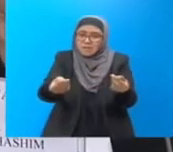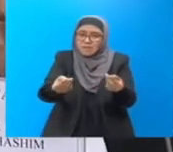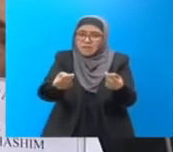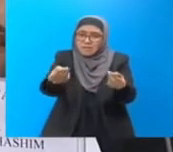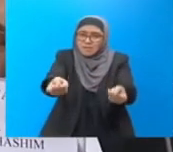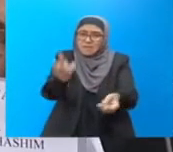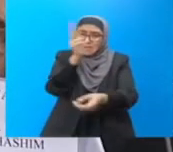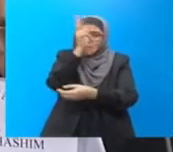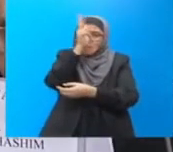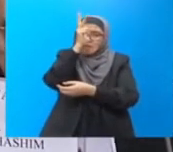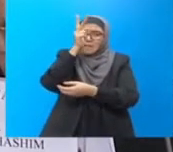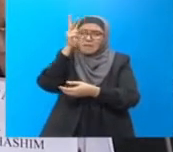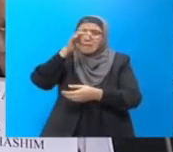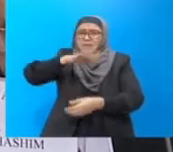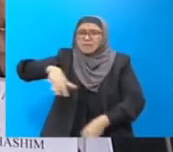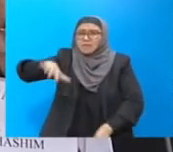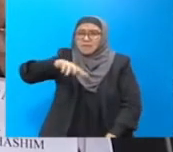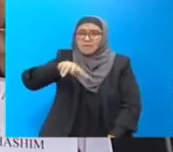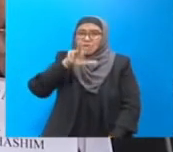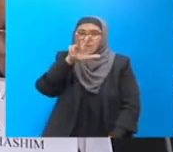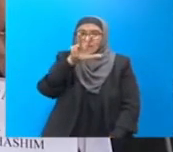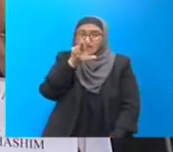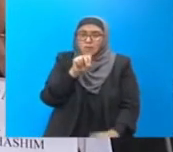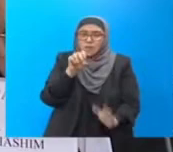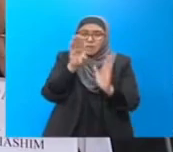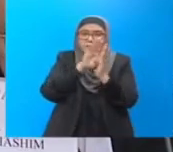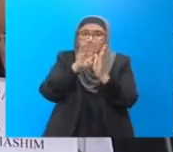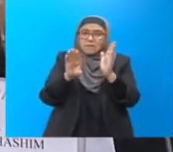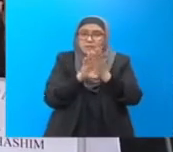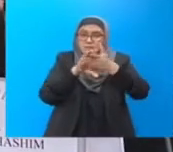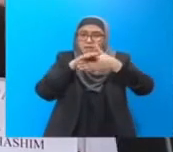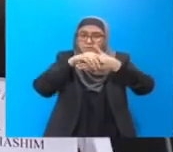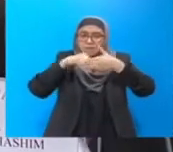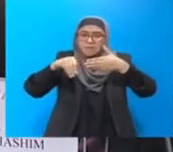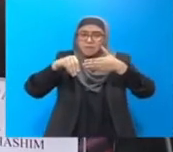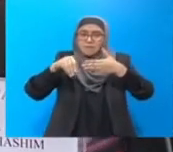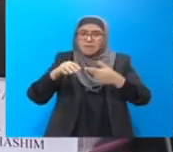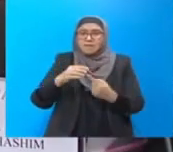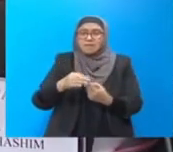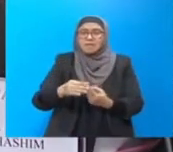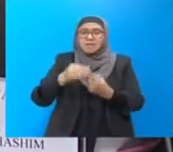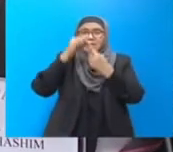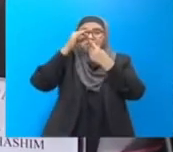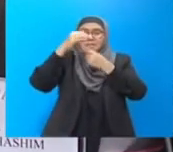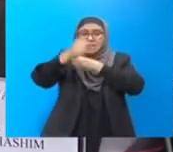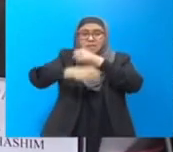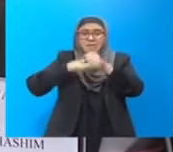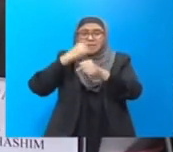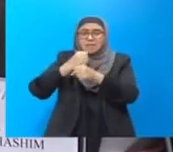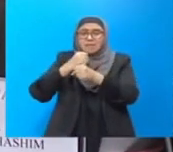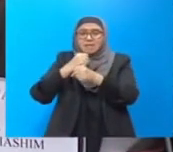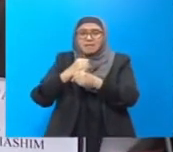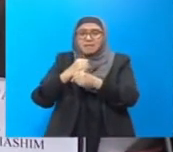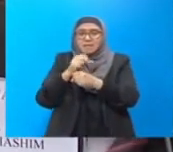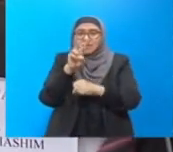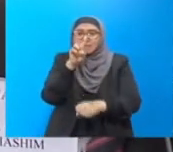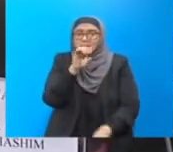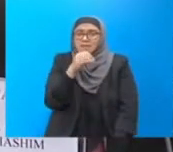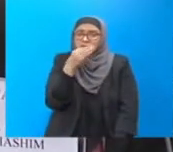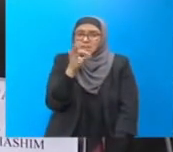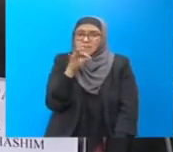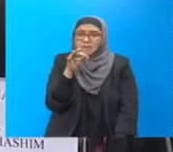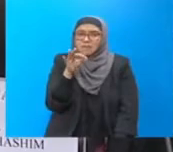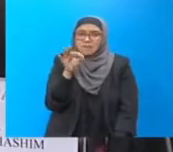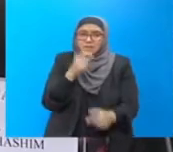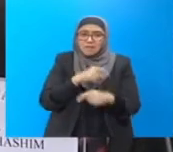kerajaan tidak uang sebanyak 30 billion cuma pada tahun lepas dari pada tahun 2019